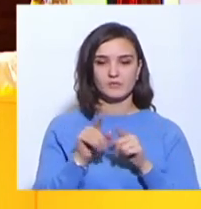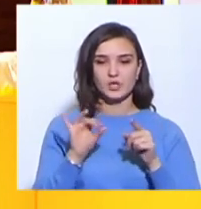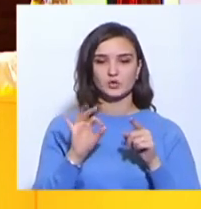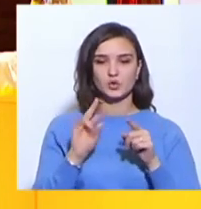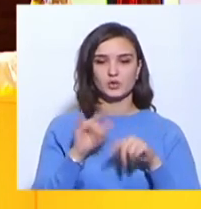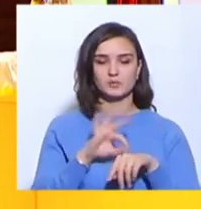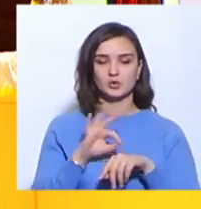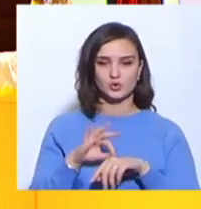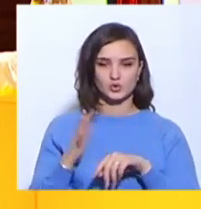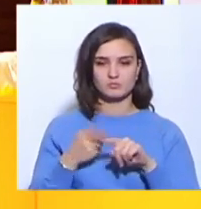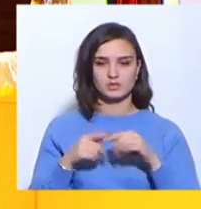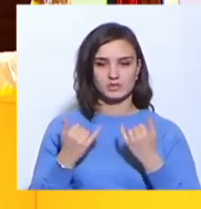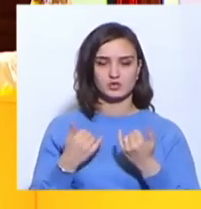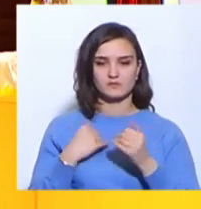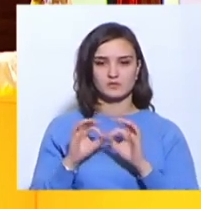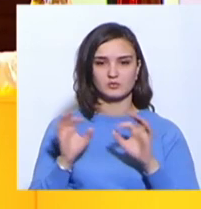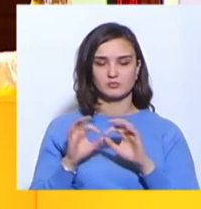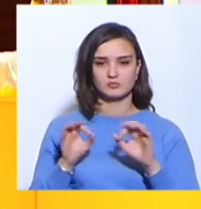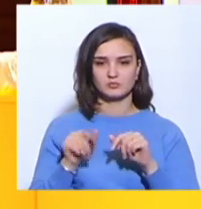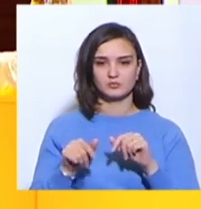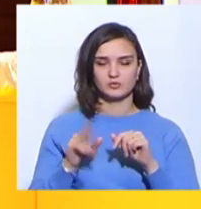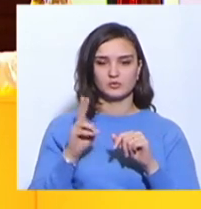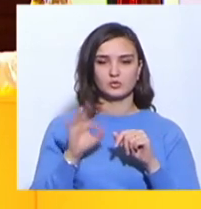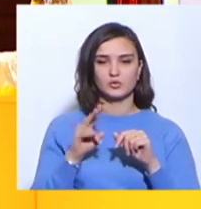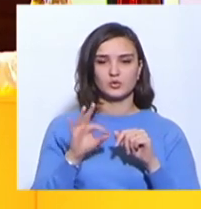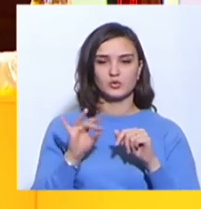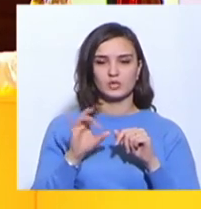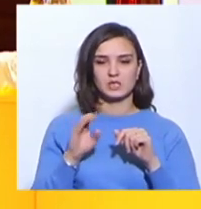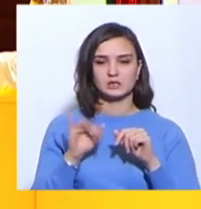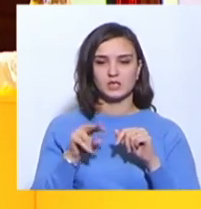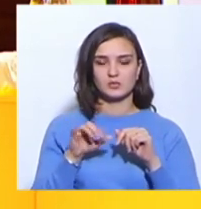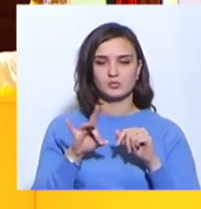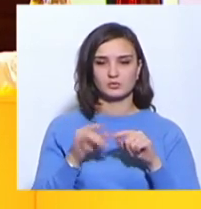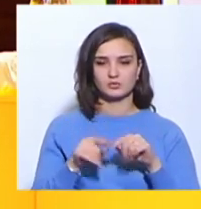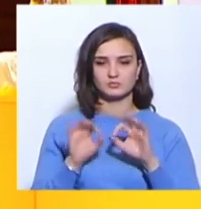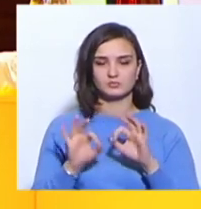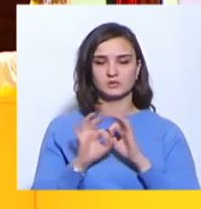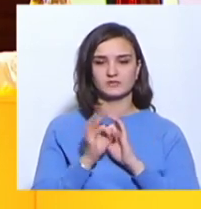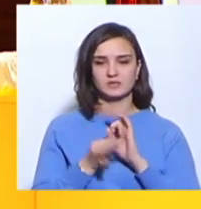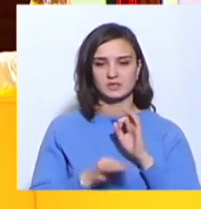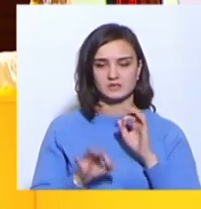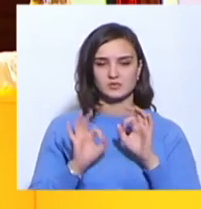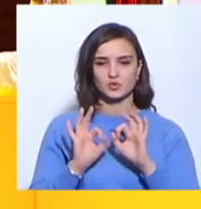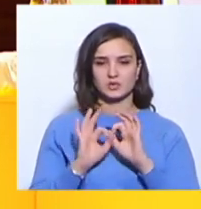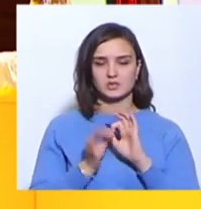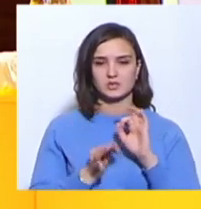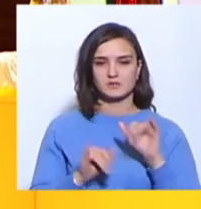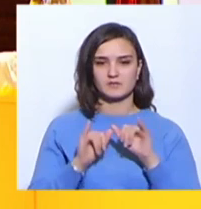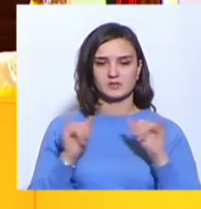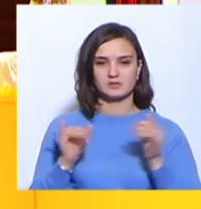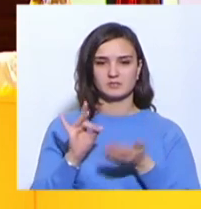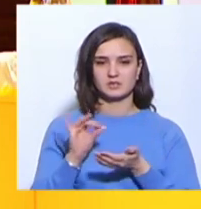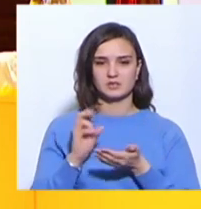ონკოლოგიური პათოლოგიის, რომელზედაც დღეს ჩვენ საუბრობთ, ანუ კოლორექტალური სხვილი ნაწლავის, სწორი ნაწლავის კიბოს განვითარების